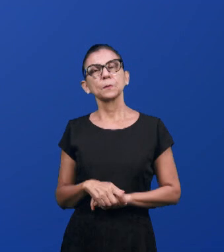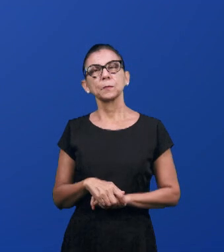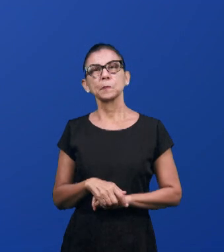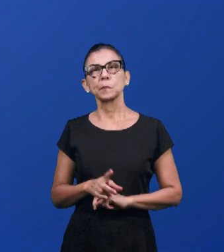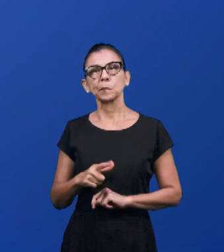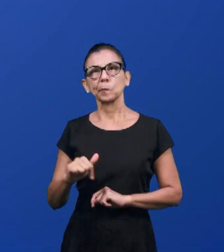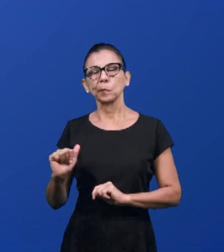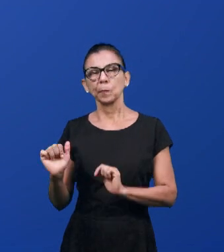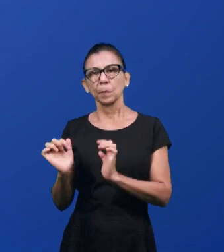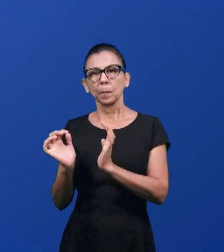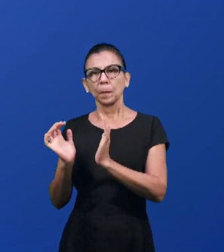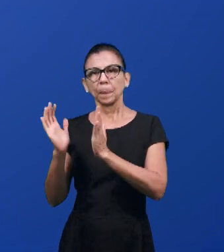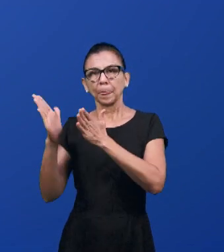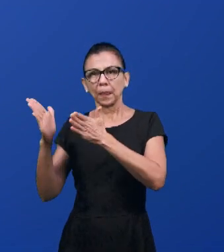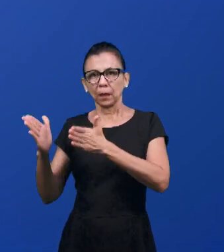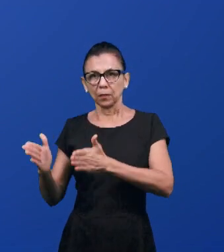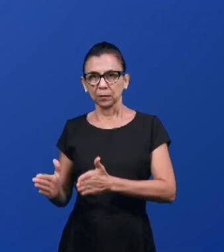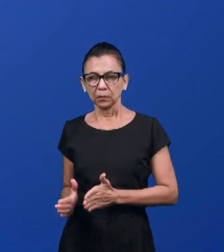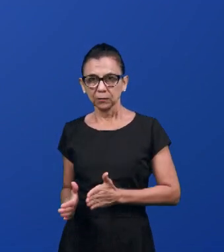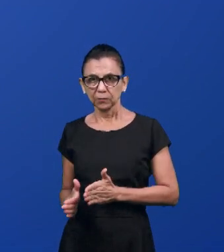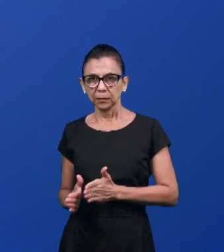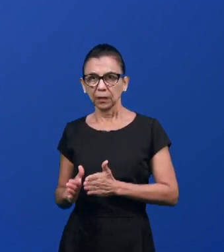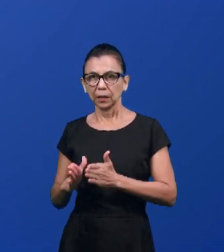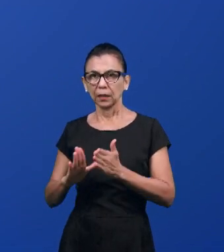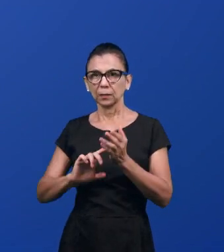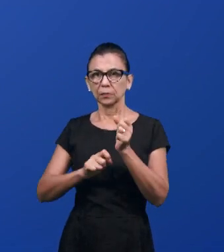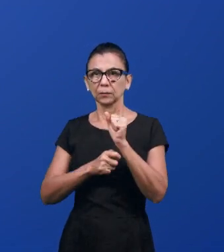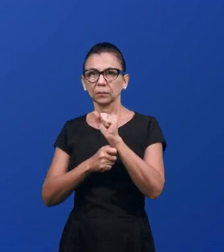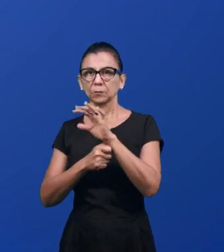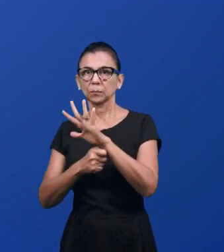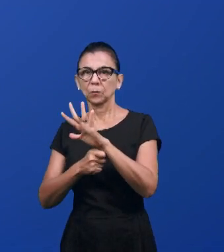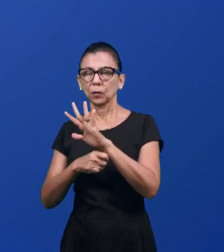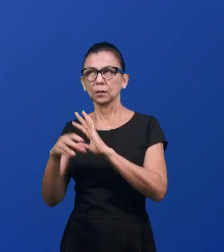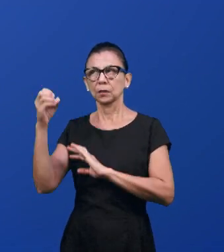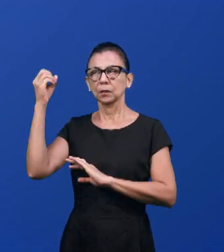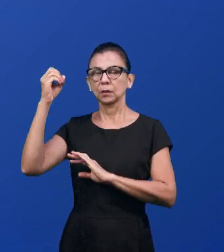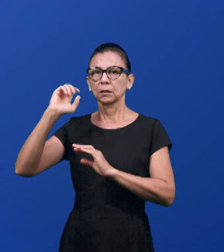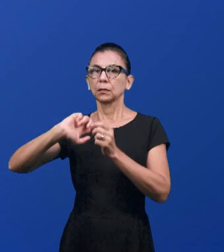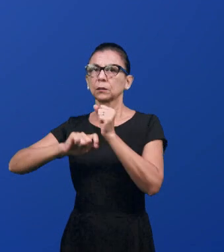du royaume des cieux, mais à eux, non.